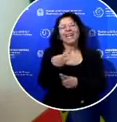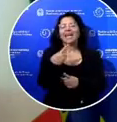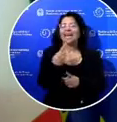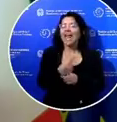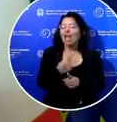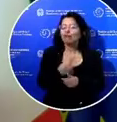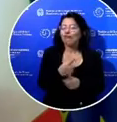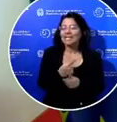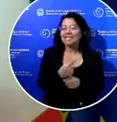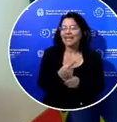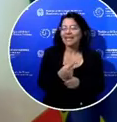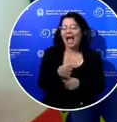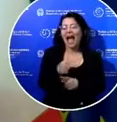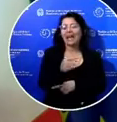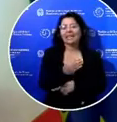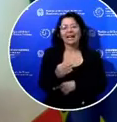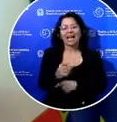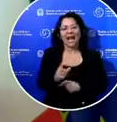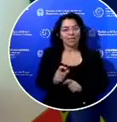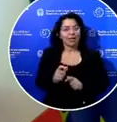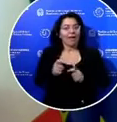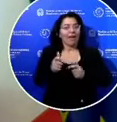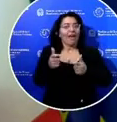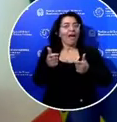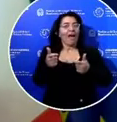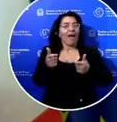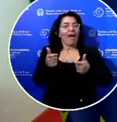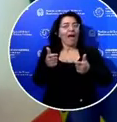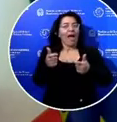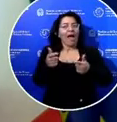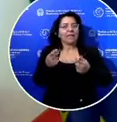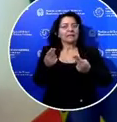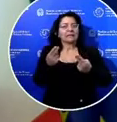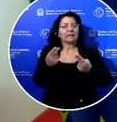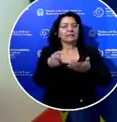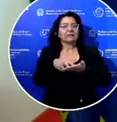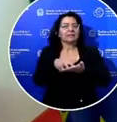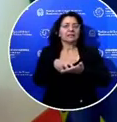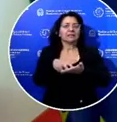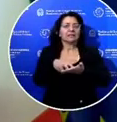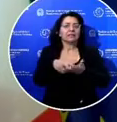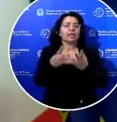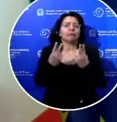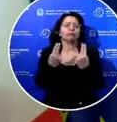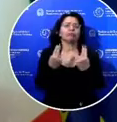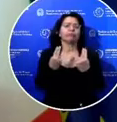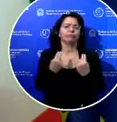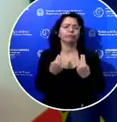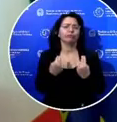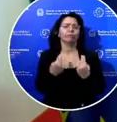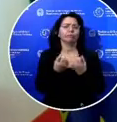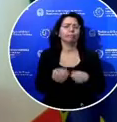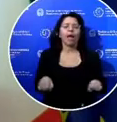dover emergere non sempre viene retta. La frustrazione può essere combattuta in molti modi. Uno, purtroppo, è